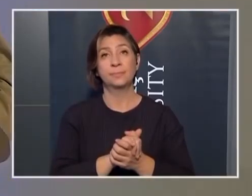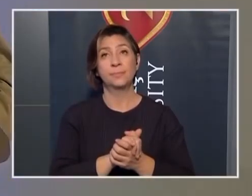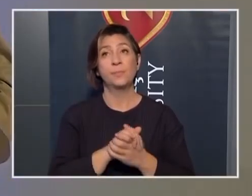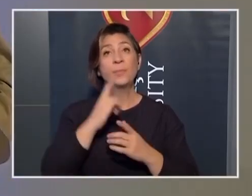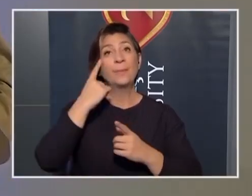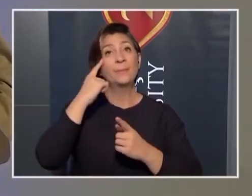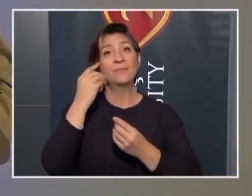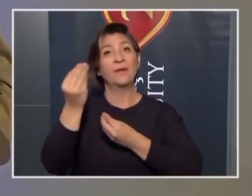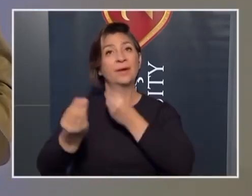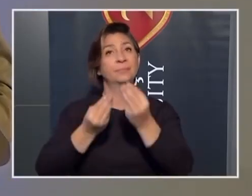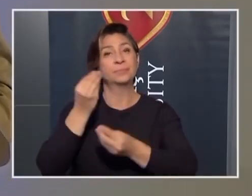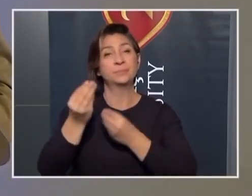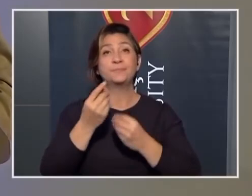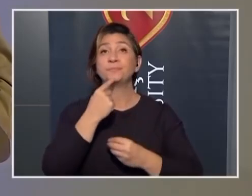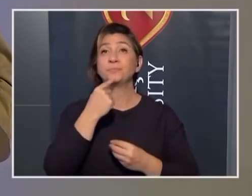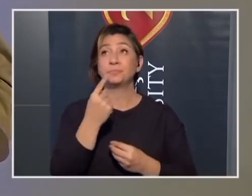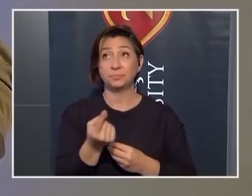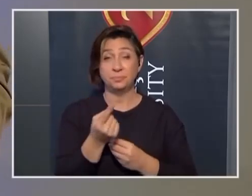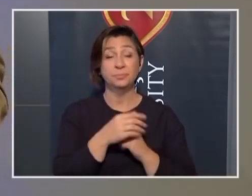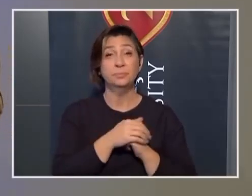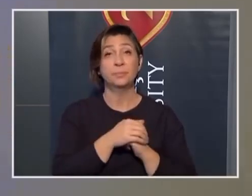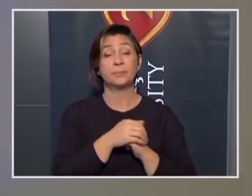önermeler getirmiş. Demiş ki bu